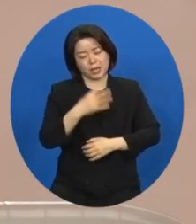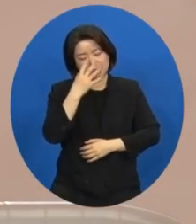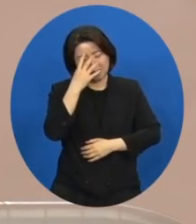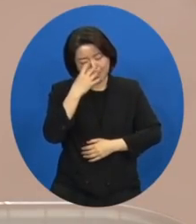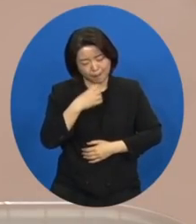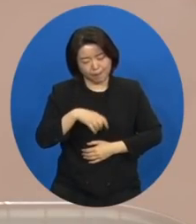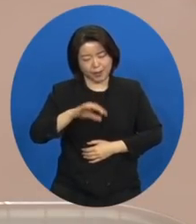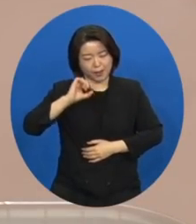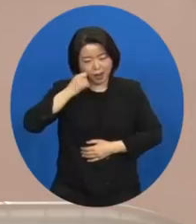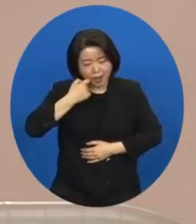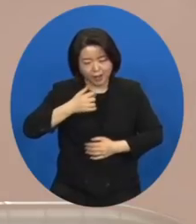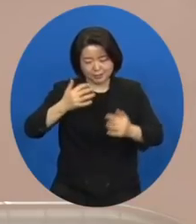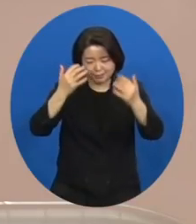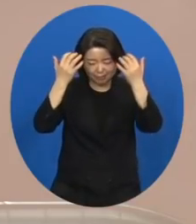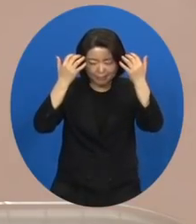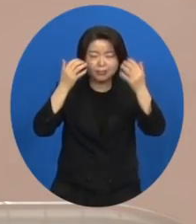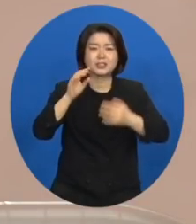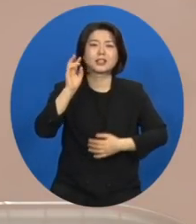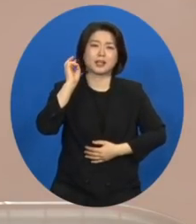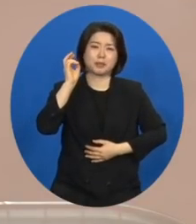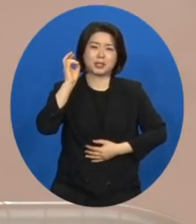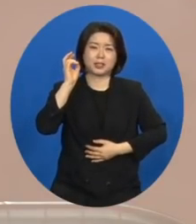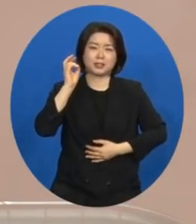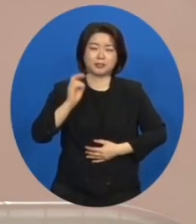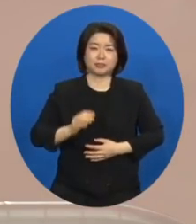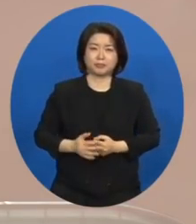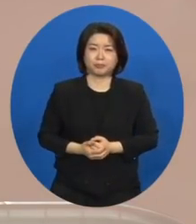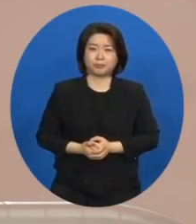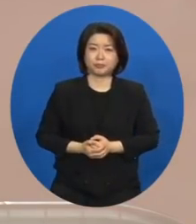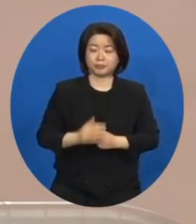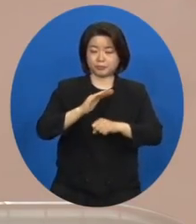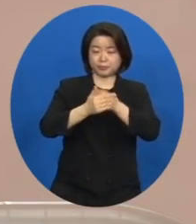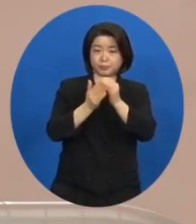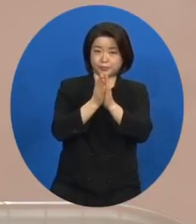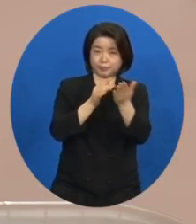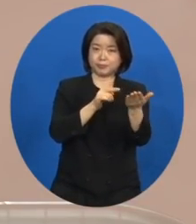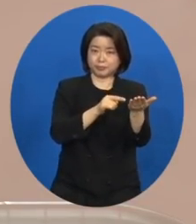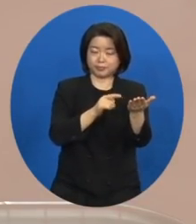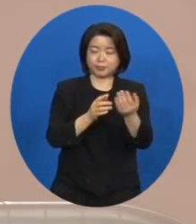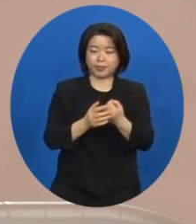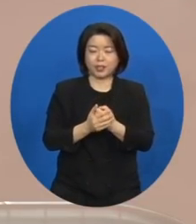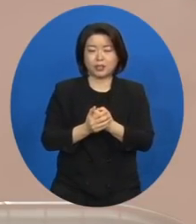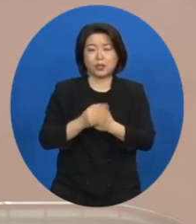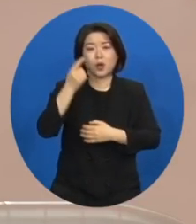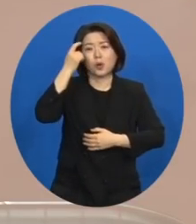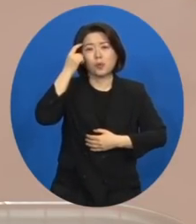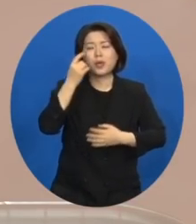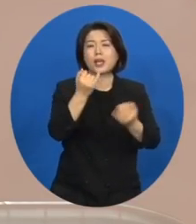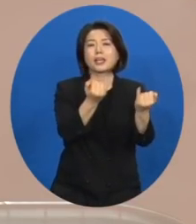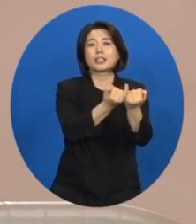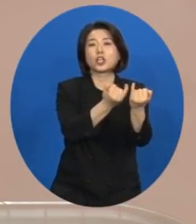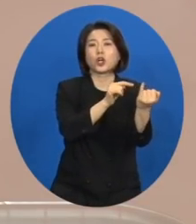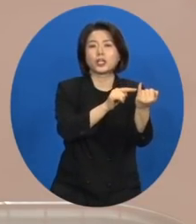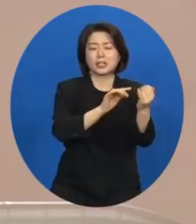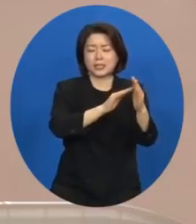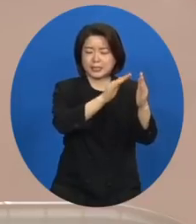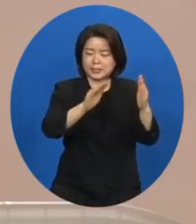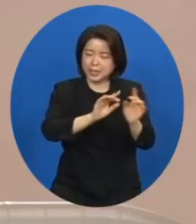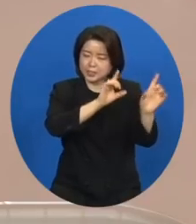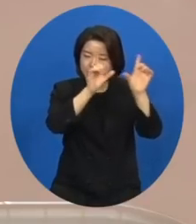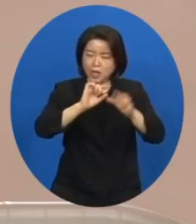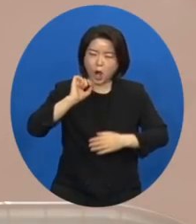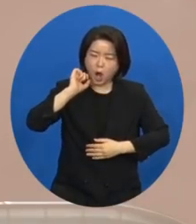얼마나 어려워 쓸까 라는 겁니다 성경은 왜 이 여인에게 이 가정생활 이렇게 어려웠는지 를